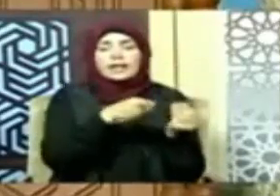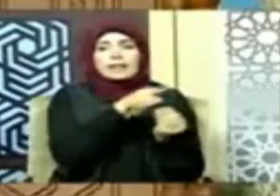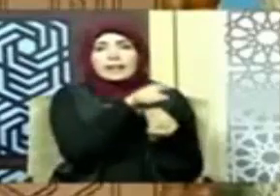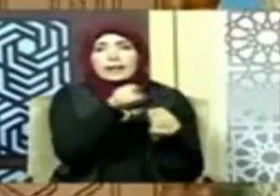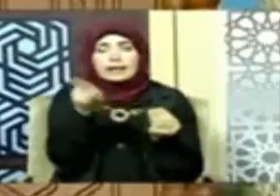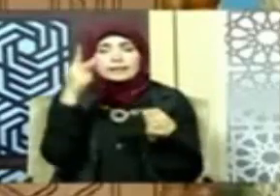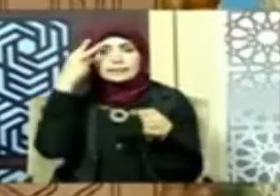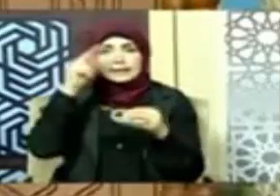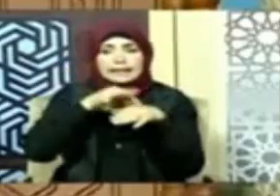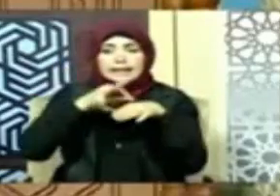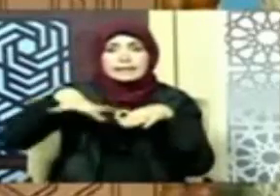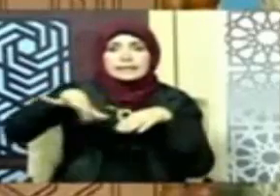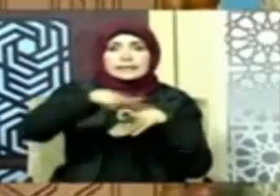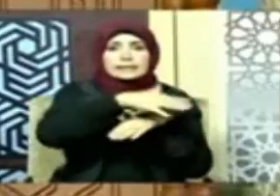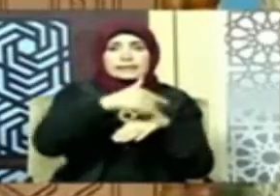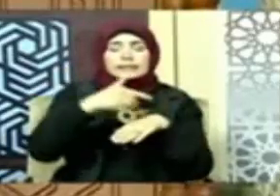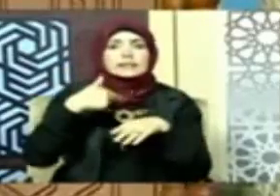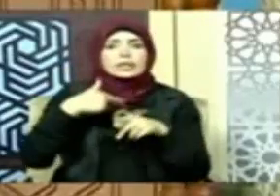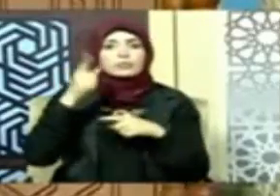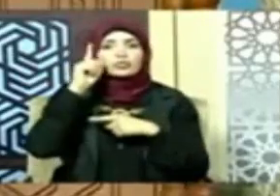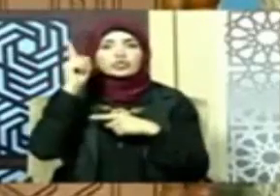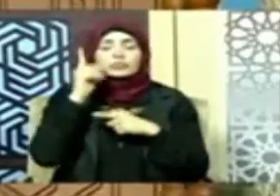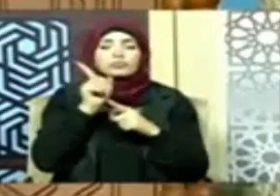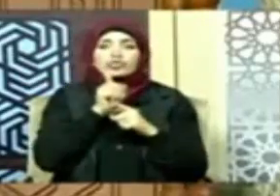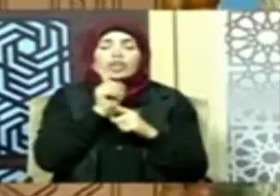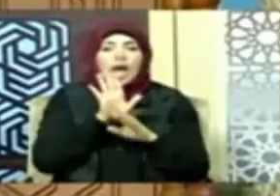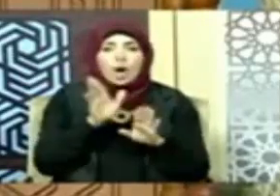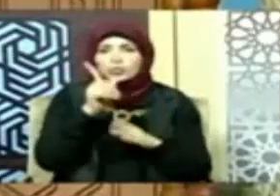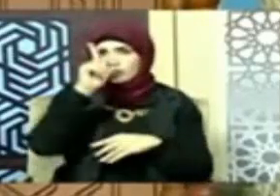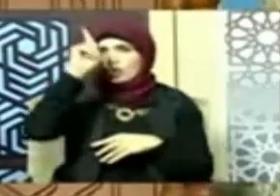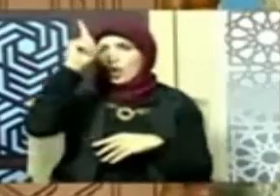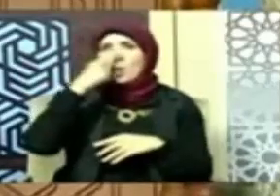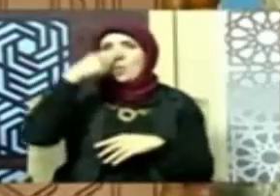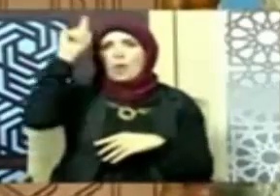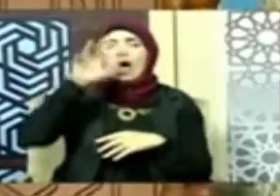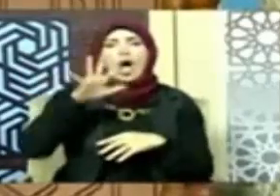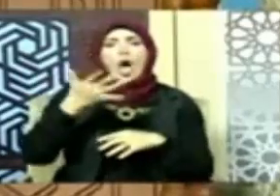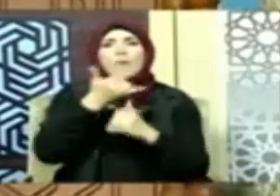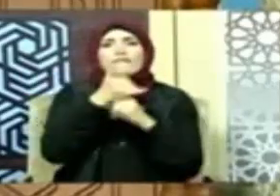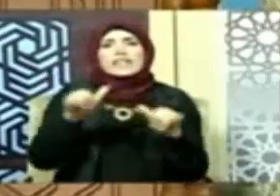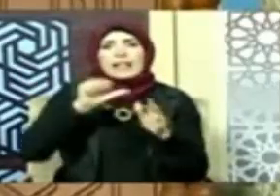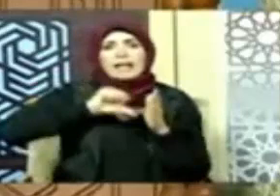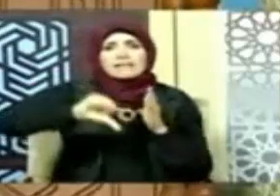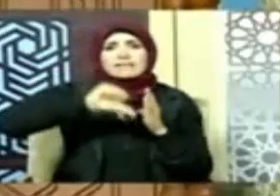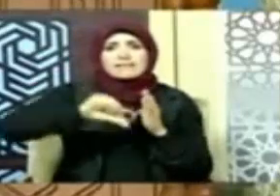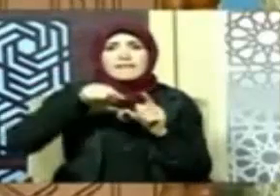لا يريدون علوا في الأرض ولا فسادا